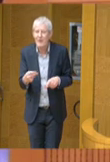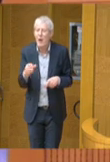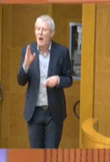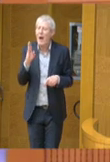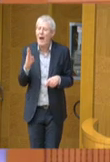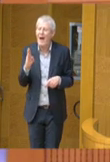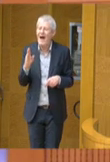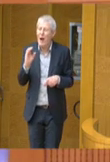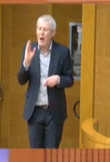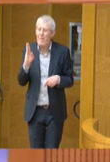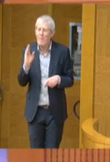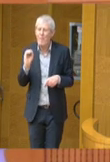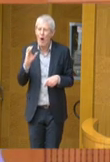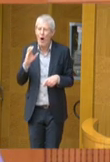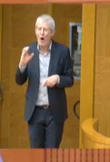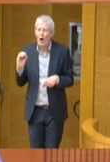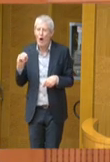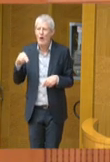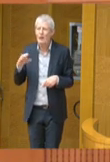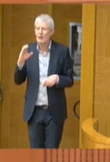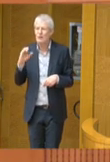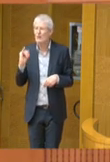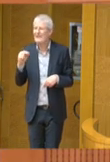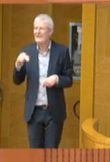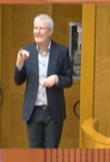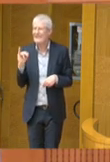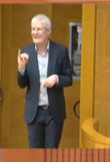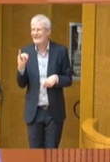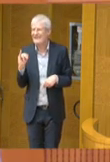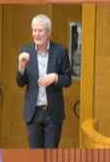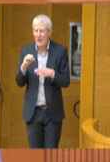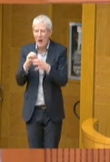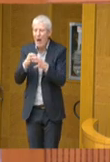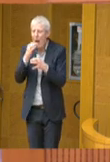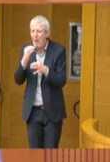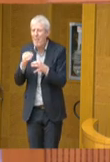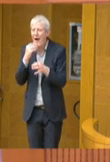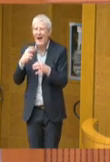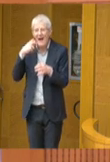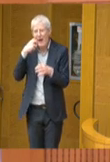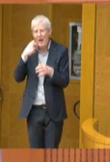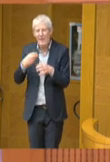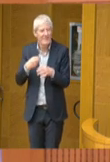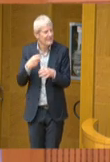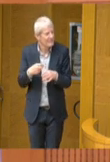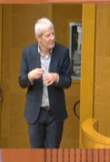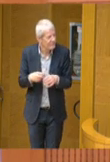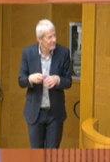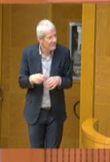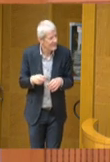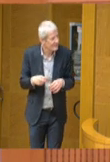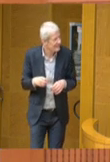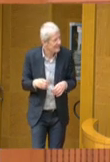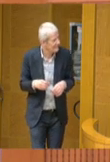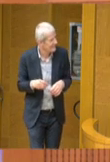Bocconcini. Rana. Bocconcini. Rana fruscatrice. In? In salsa di broccoli.